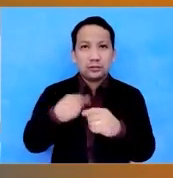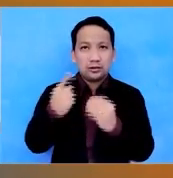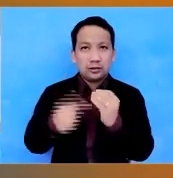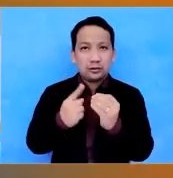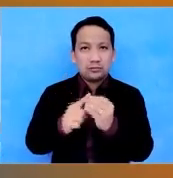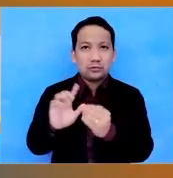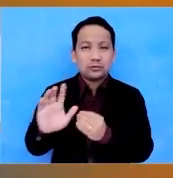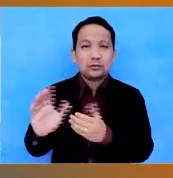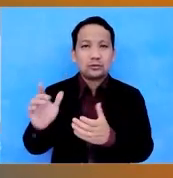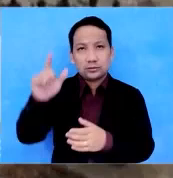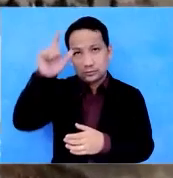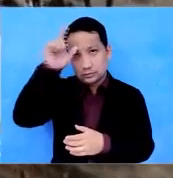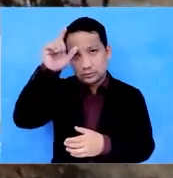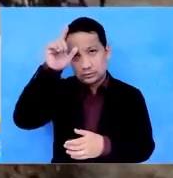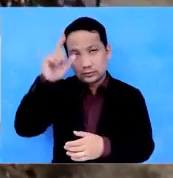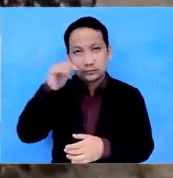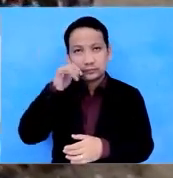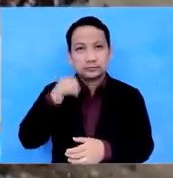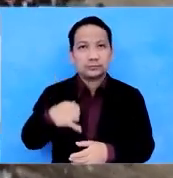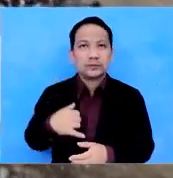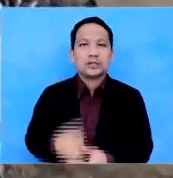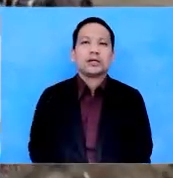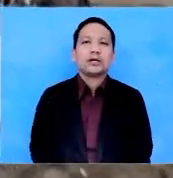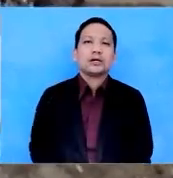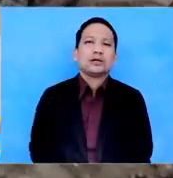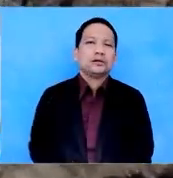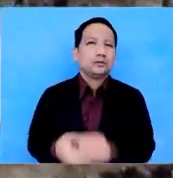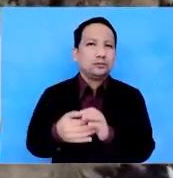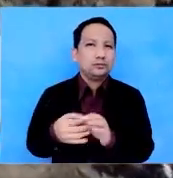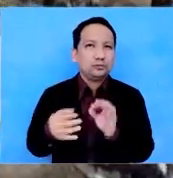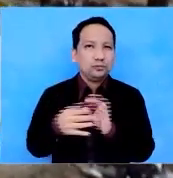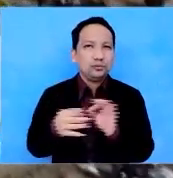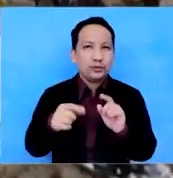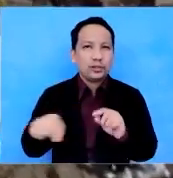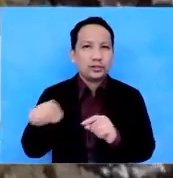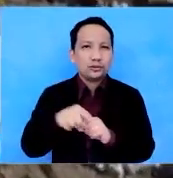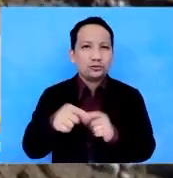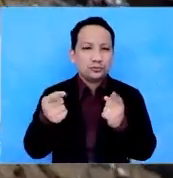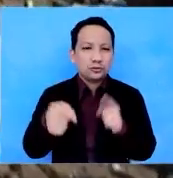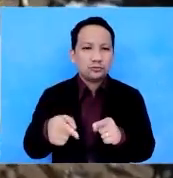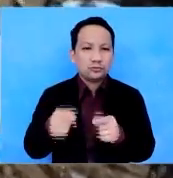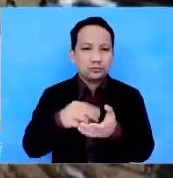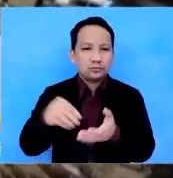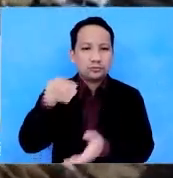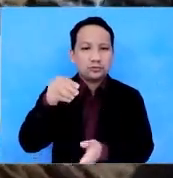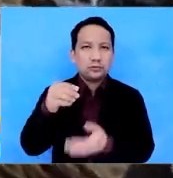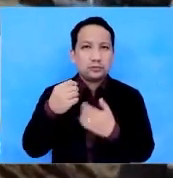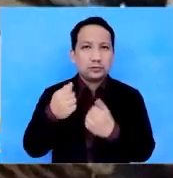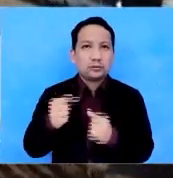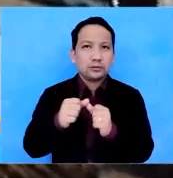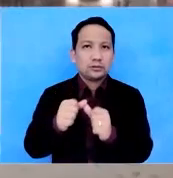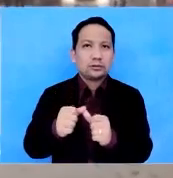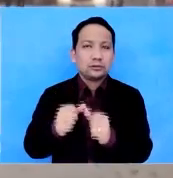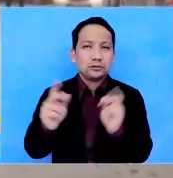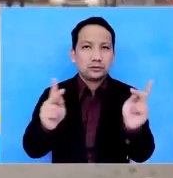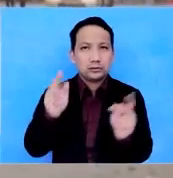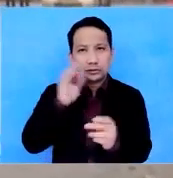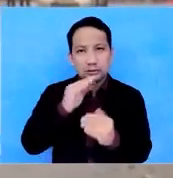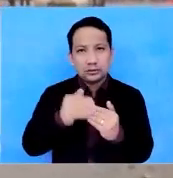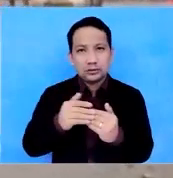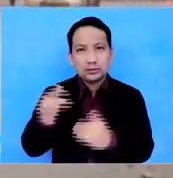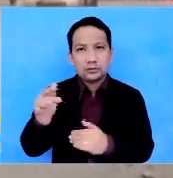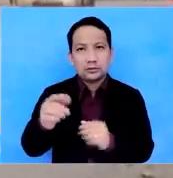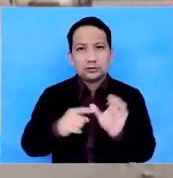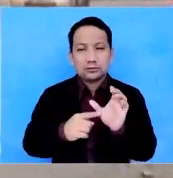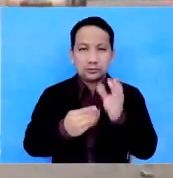gusali sa Turkey kahapon. Mga kwento ng milagro nang maituturing ang pagsagip sa mga nasabing residente. Sa kabilayan ng